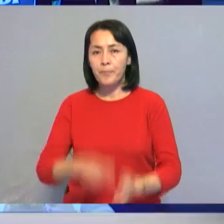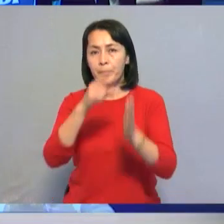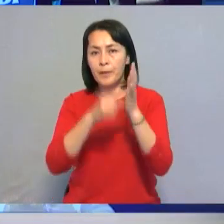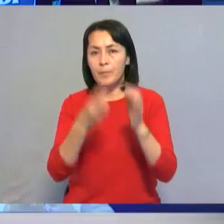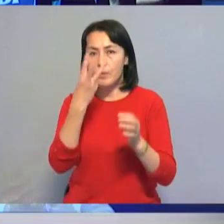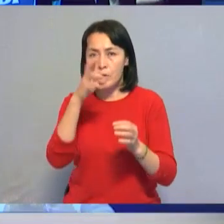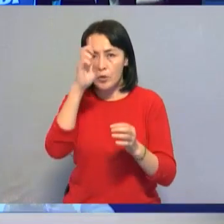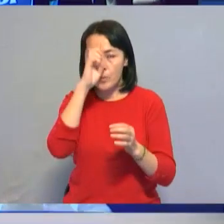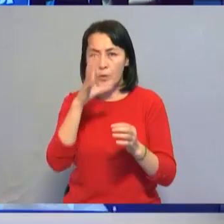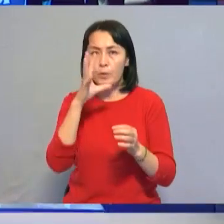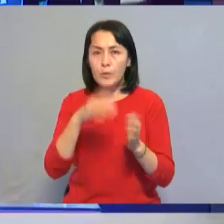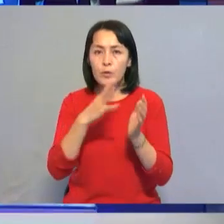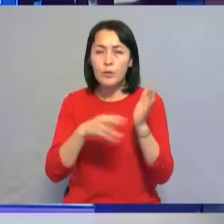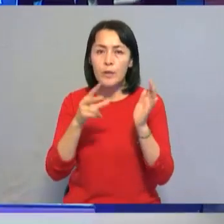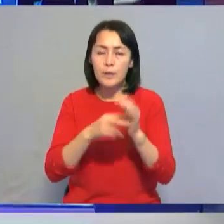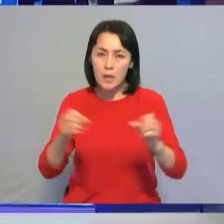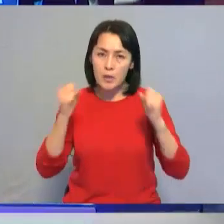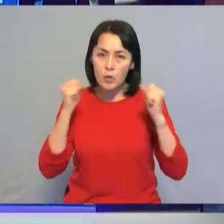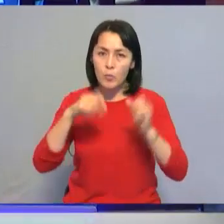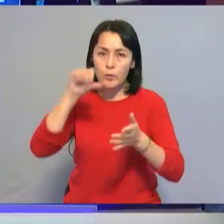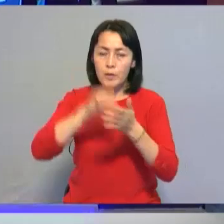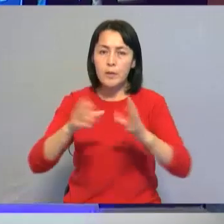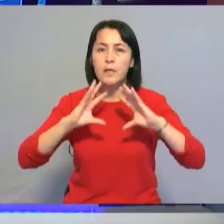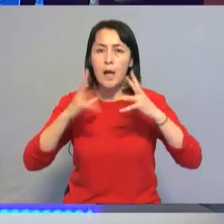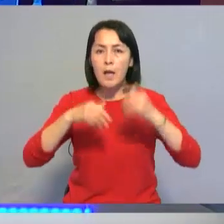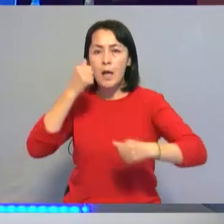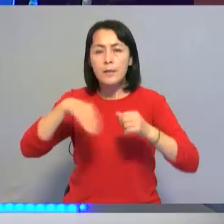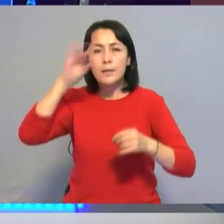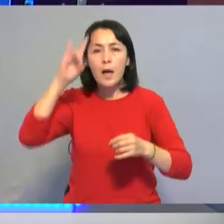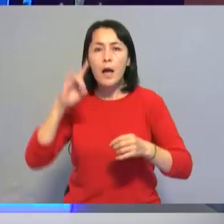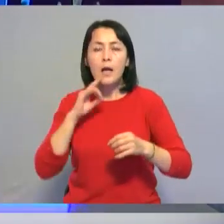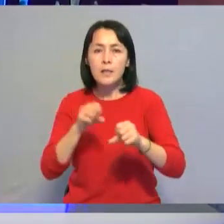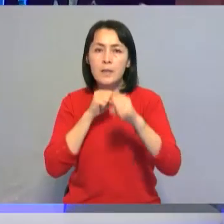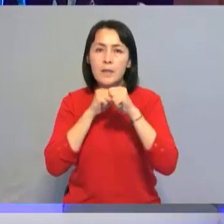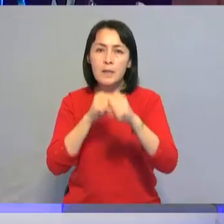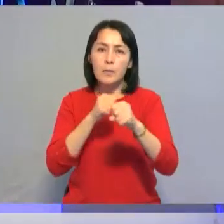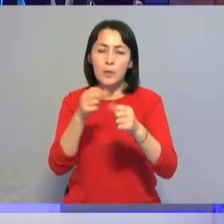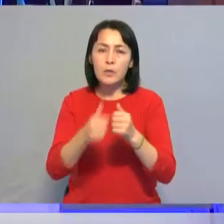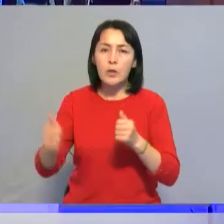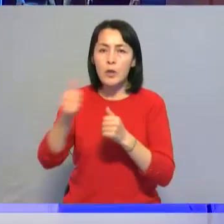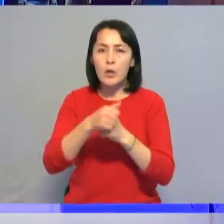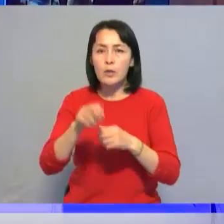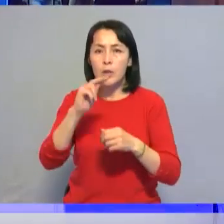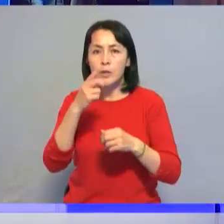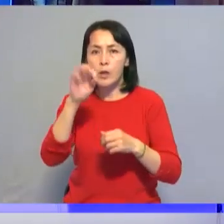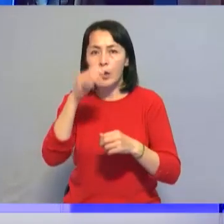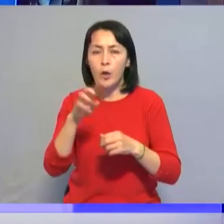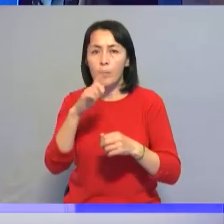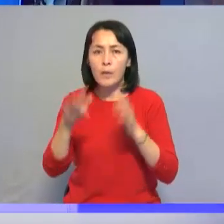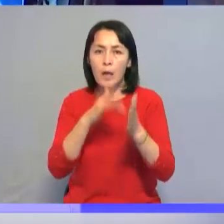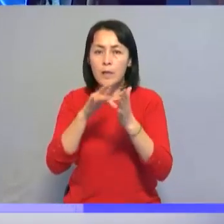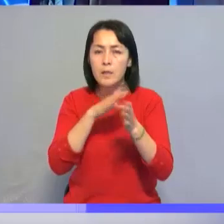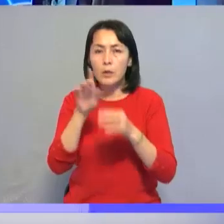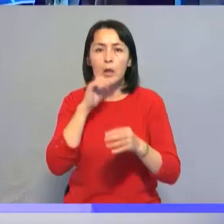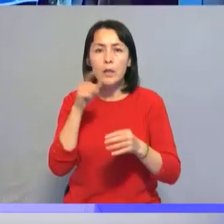73 мемлекеттен 598 спортшы қатысқан әлем біріншілігінде қазақстандық боксшылар топ жарды. Черногорияның Будва қаласында өткен